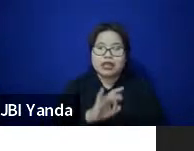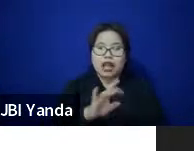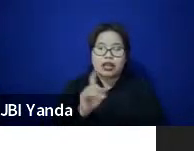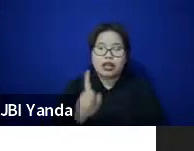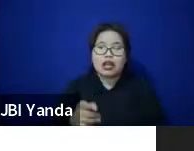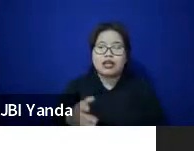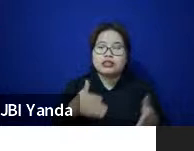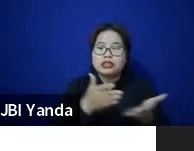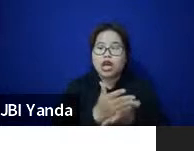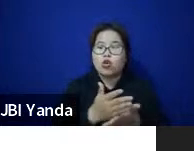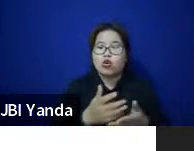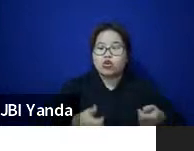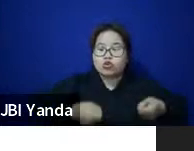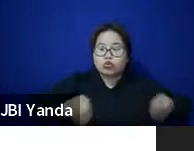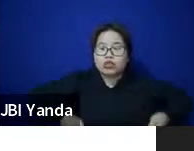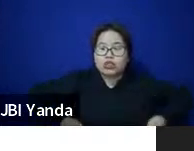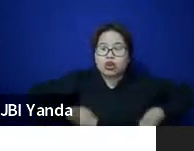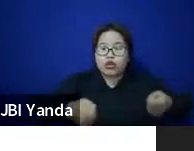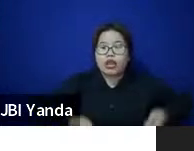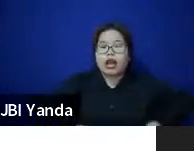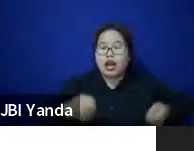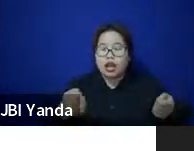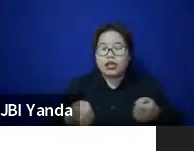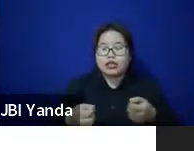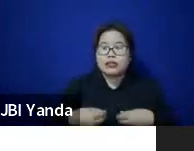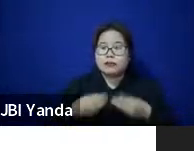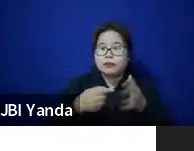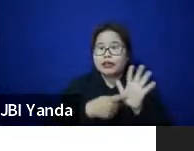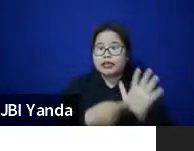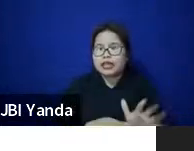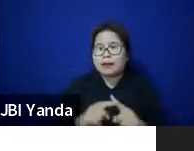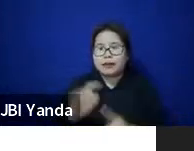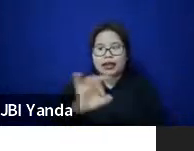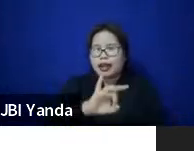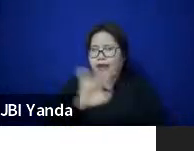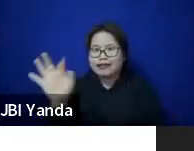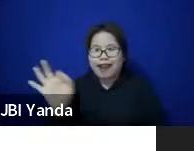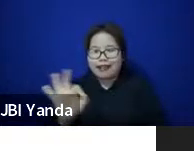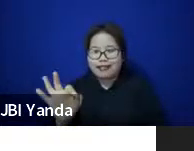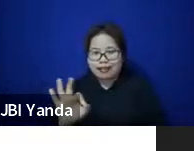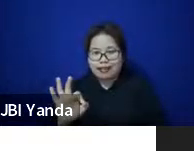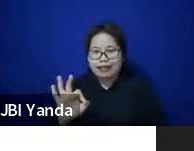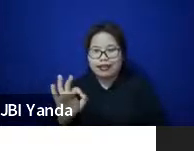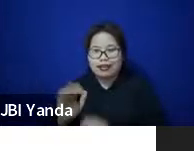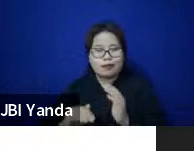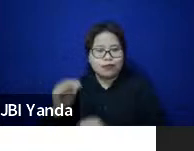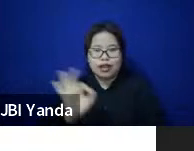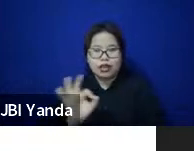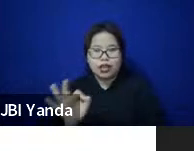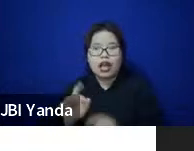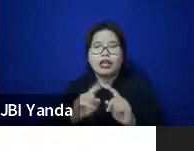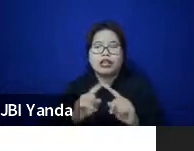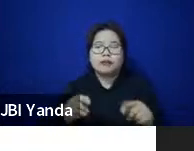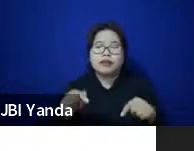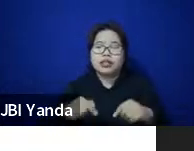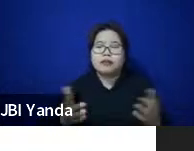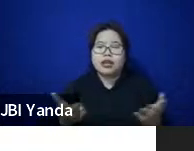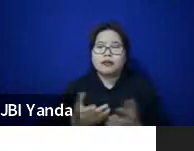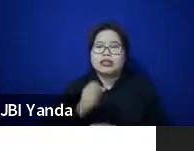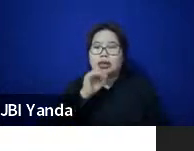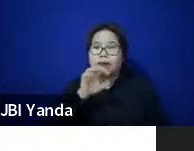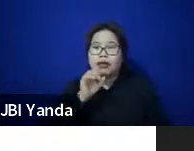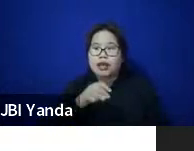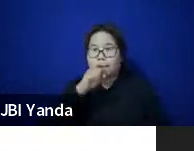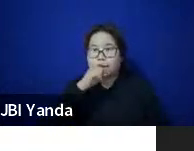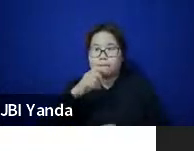kursi roda yang secara fisik diberikan, itu nggak ada lain yang ekstra. Nah ini juga mungkin terkait dengan yang Pak Darren